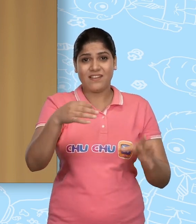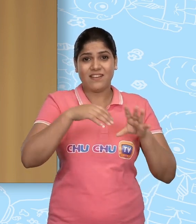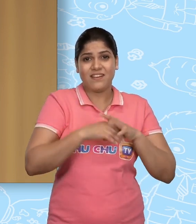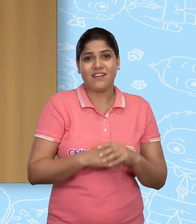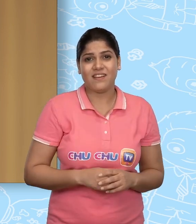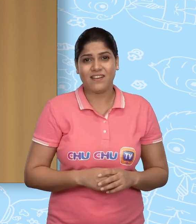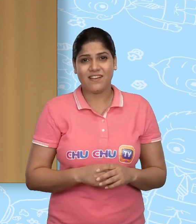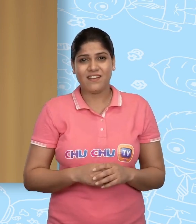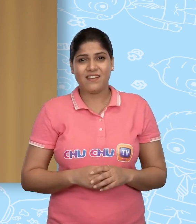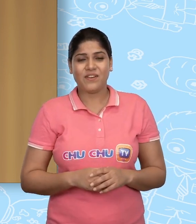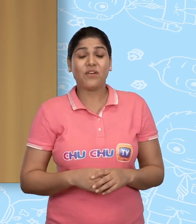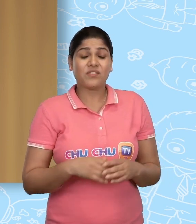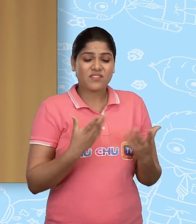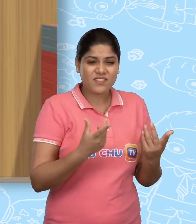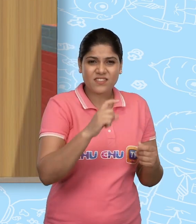में बताया।